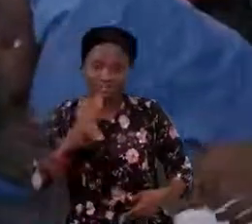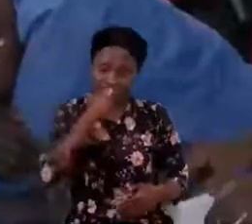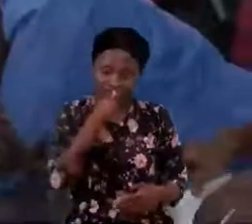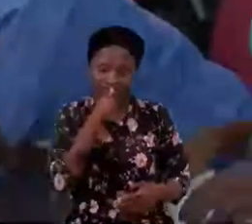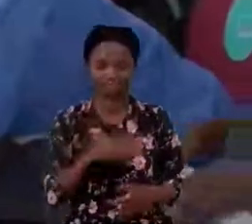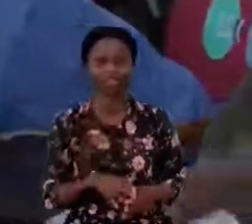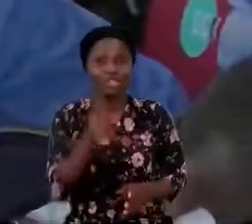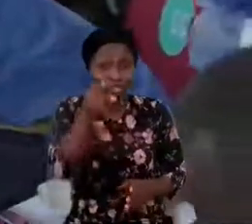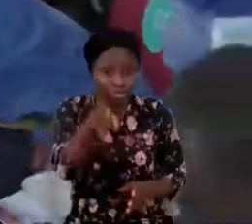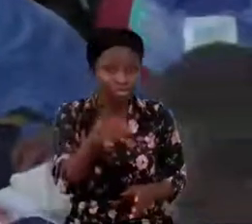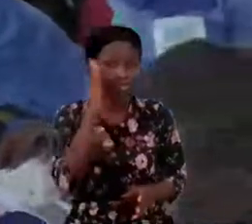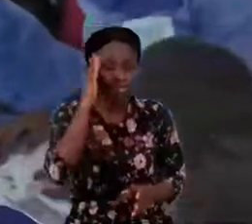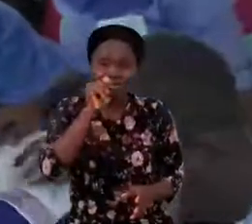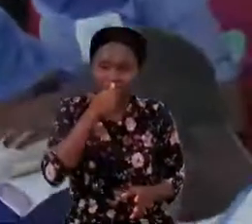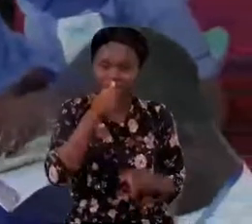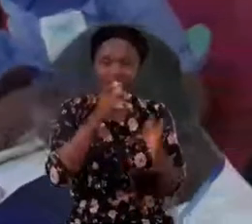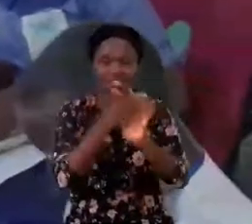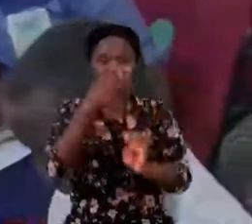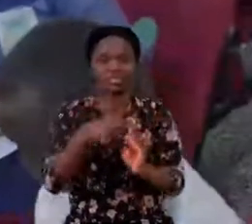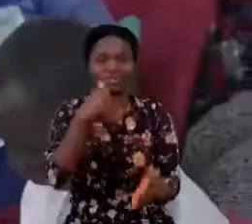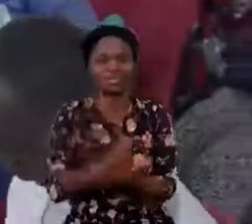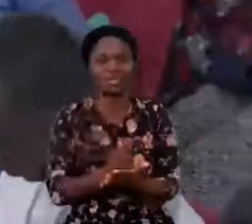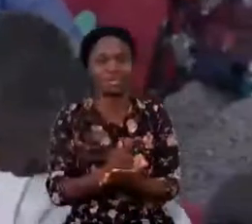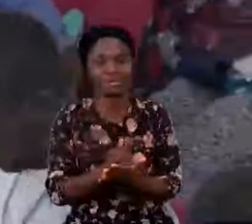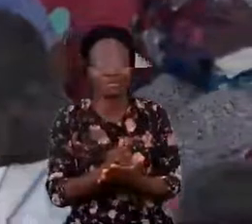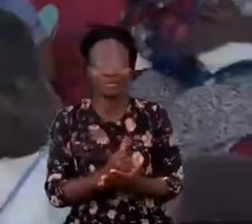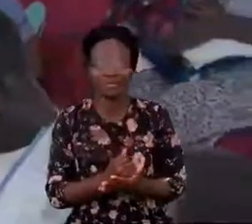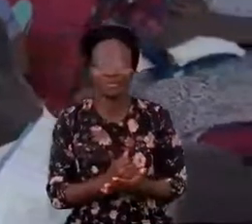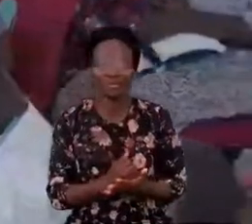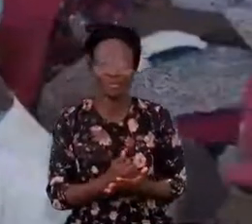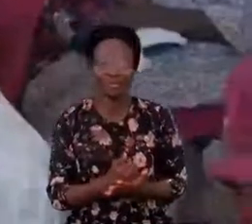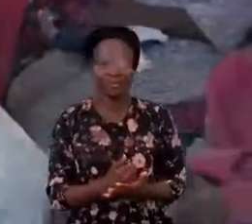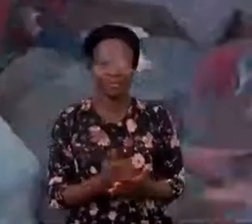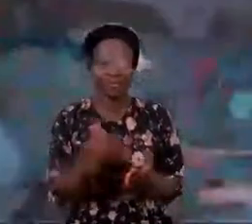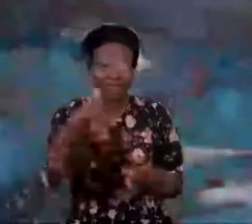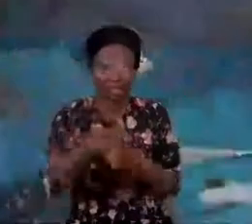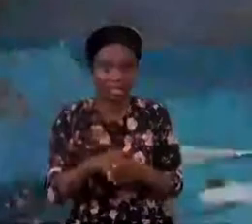Voyons ce Proverbe 3, verset 14.